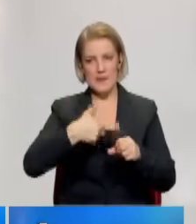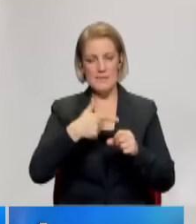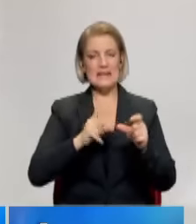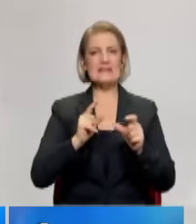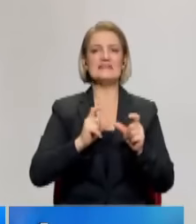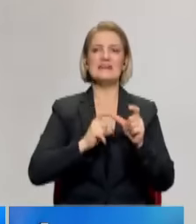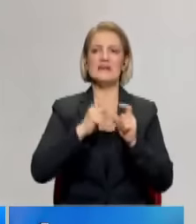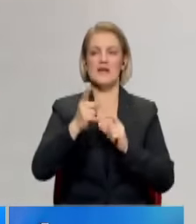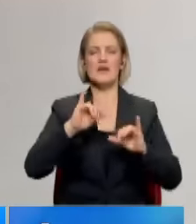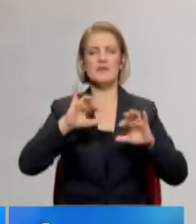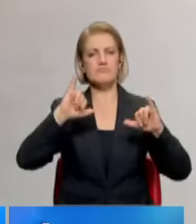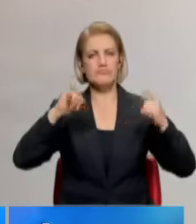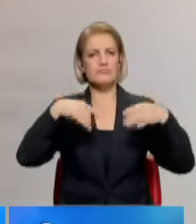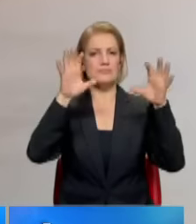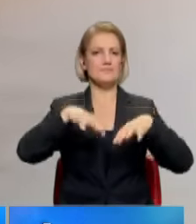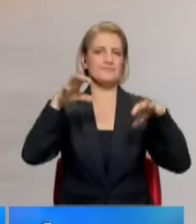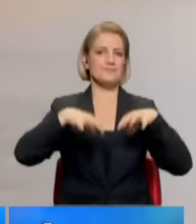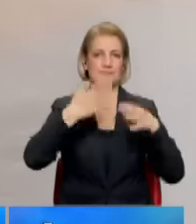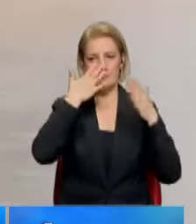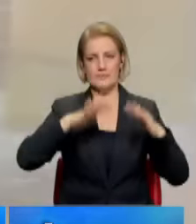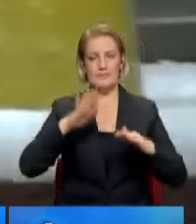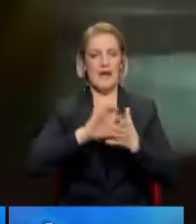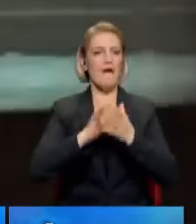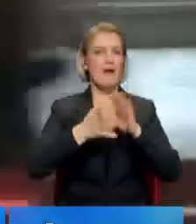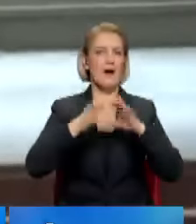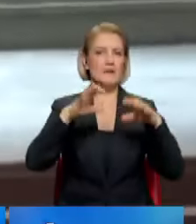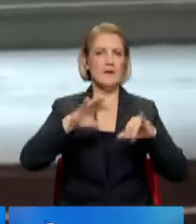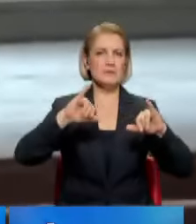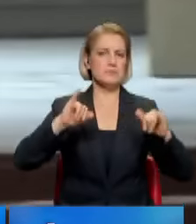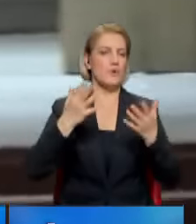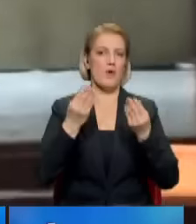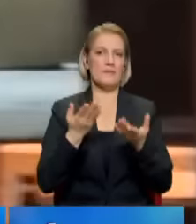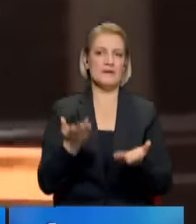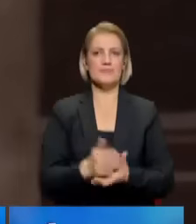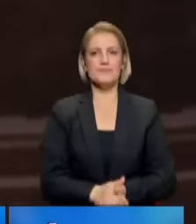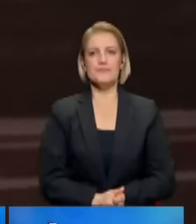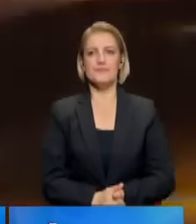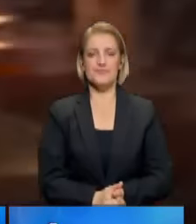Yağışların kuvvetli olması bekleniyor. Yüksek kesimlerde etkili olan kar yağışı şiddetini artırabilir.